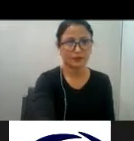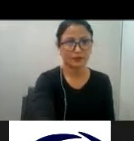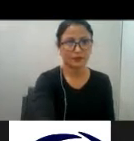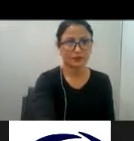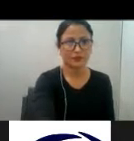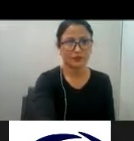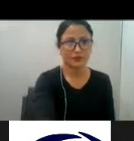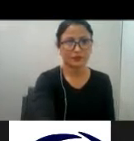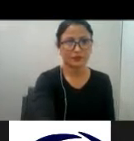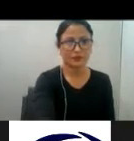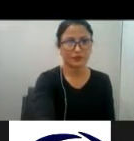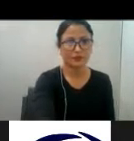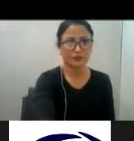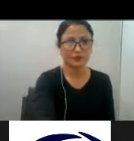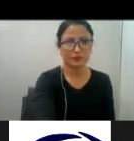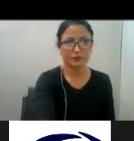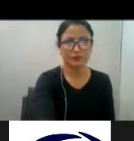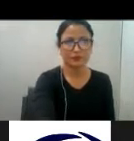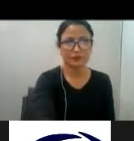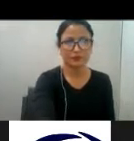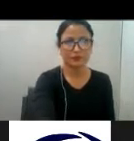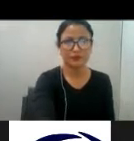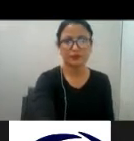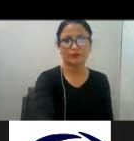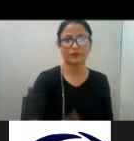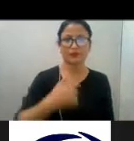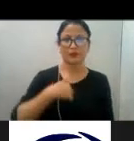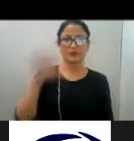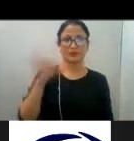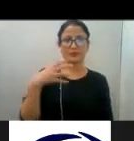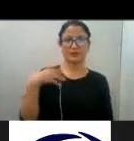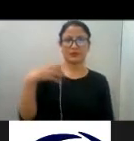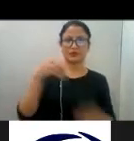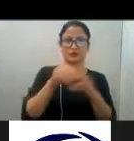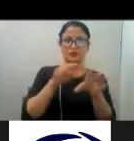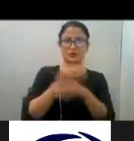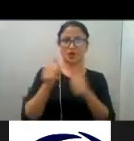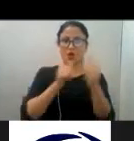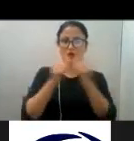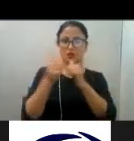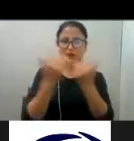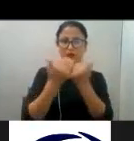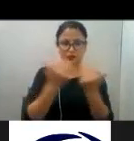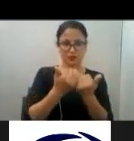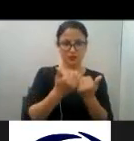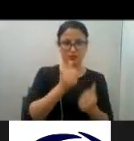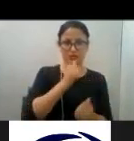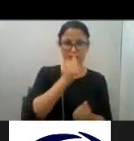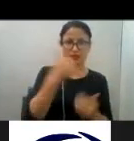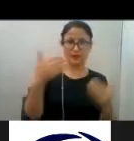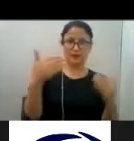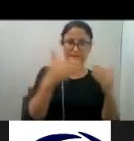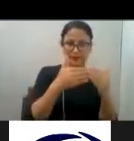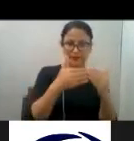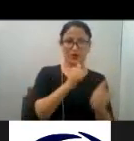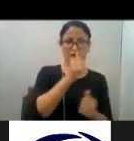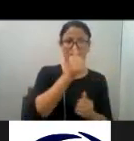डिजाइन भन्छ त्यसमा चाहिँ हामी छानिएका सहभागीहरूसँग अन्तर्वार्ता लिने भेटेरै अन्तर्वार्ता